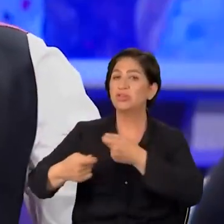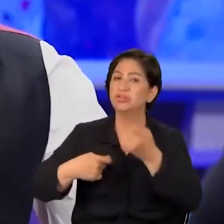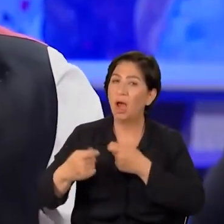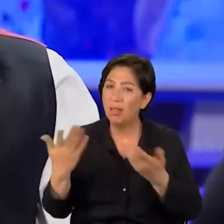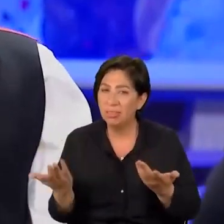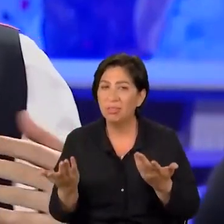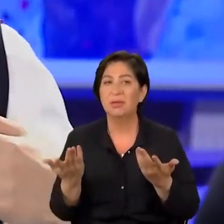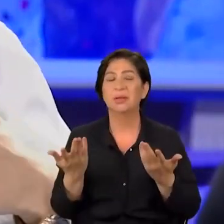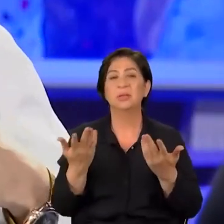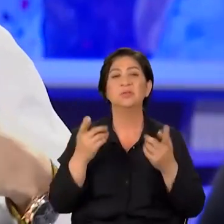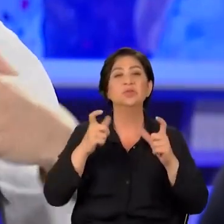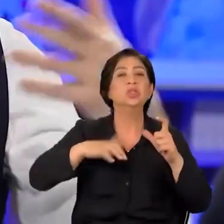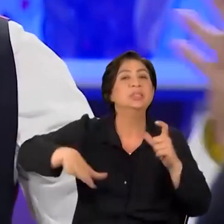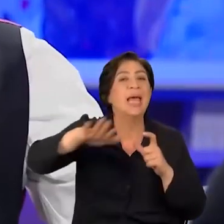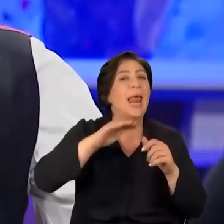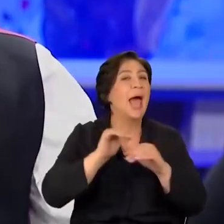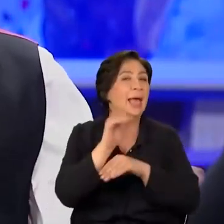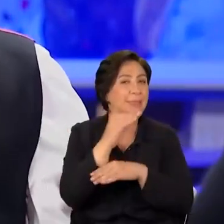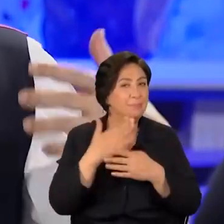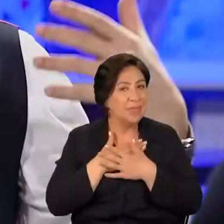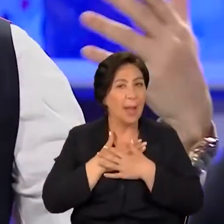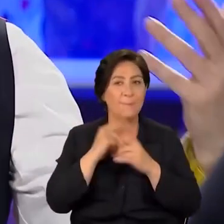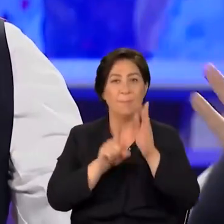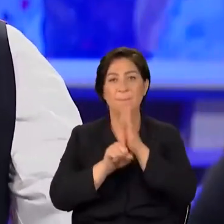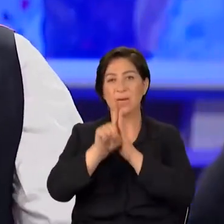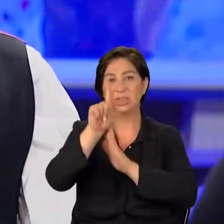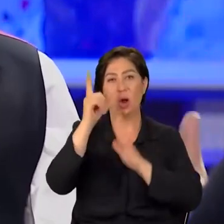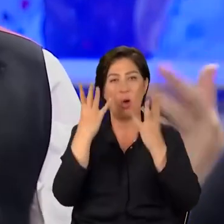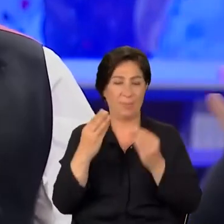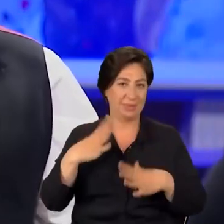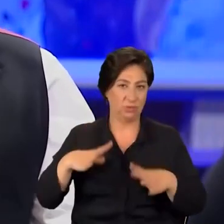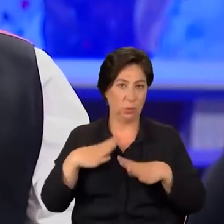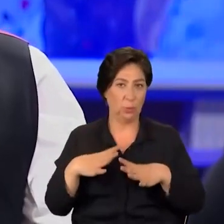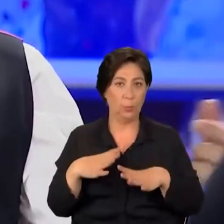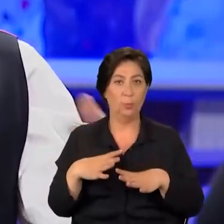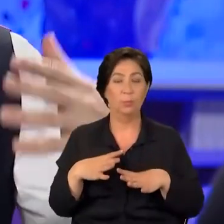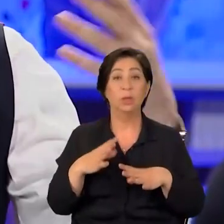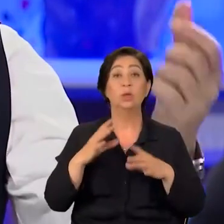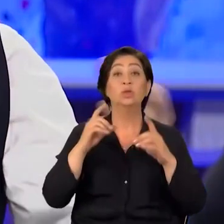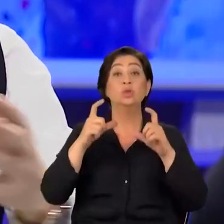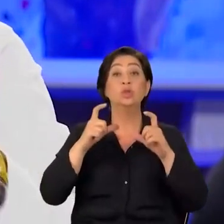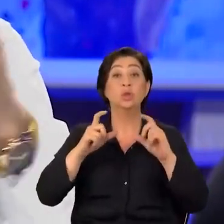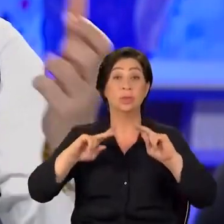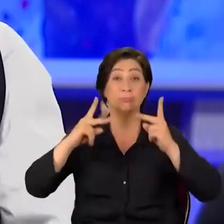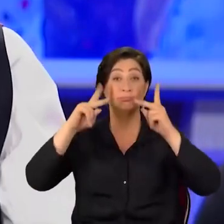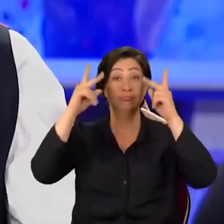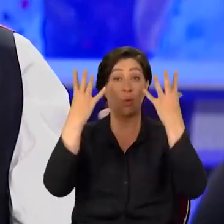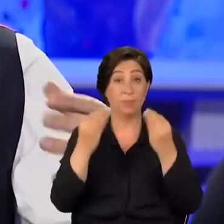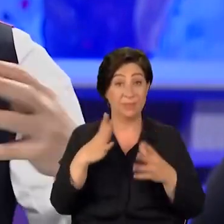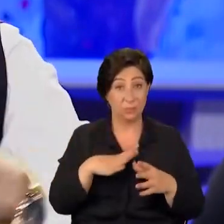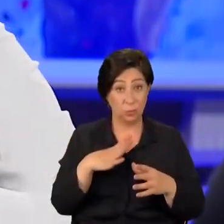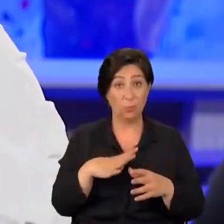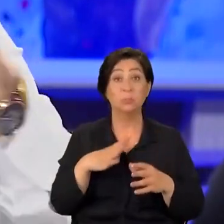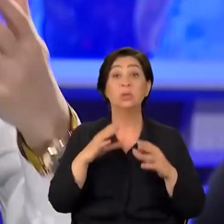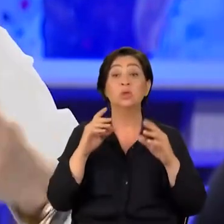okulda, ticarette, sosyal hayatta bir başarıya ulaşmak istiyorum, sosyalleşmek